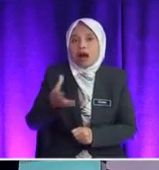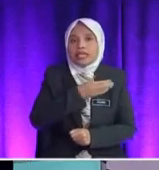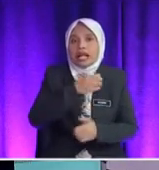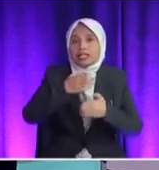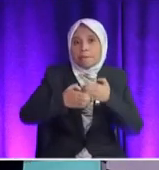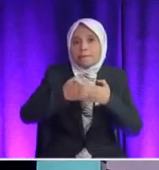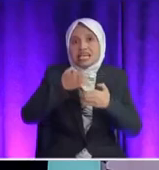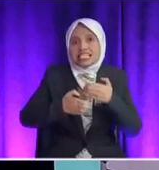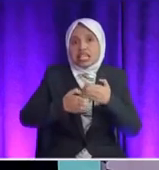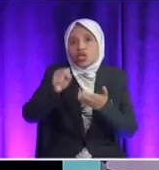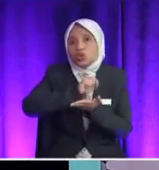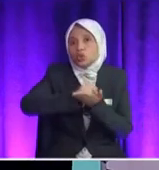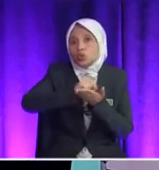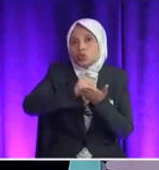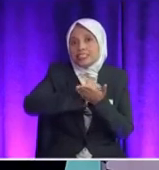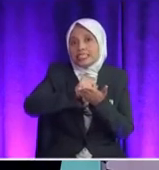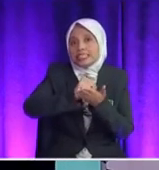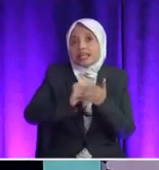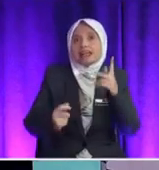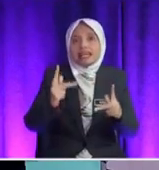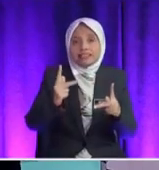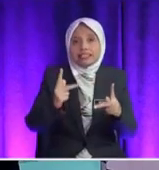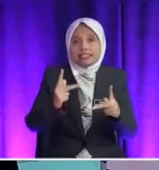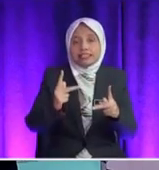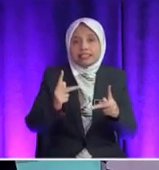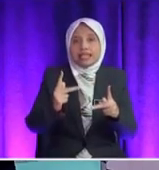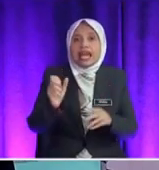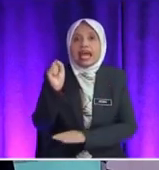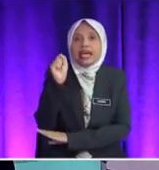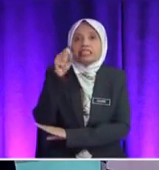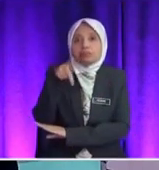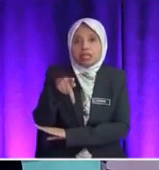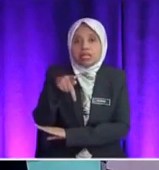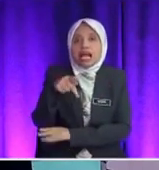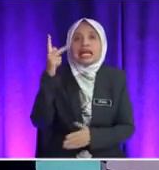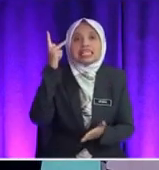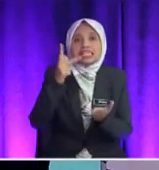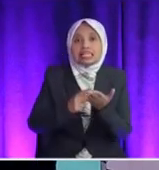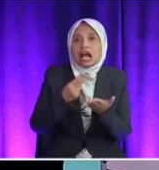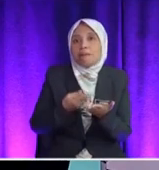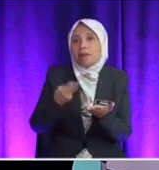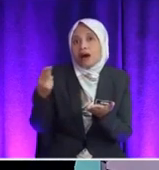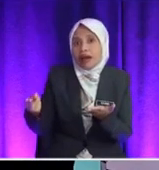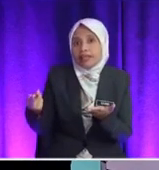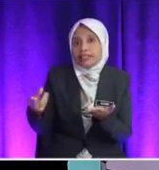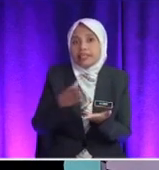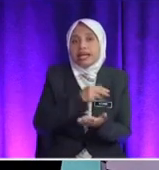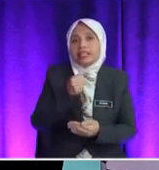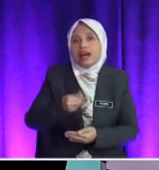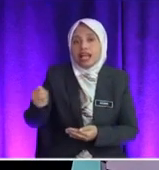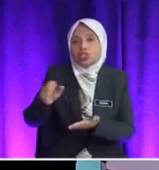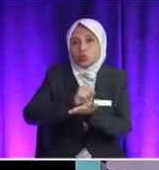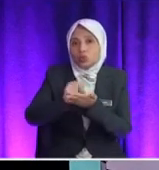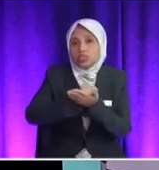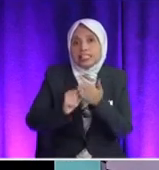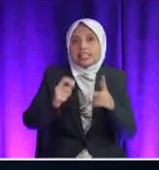nya oke mudah STD pembelajaran adalah mengenal bahan dan alat and mencuci kendaraan ini dan